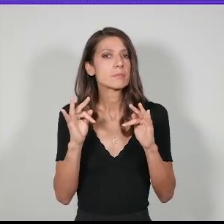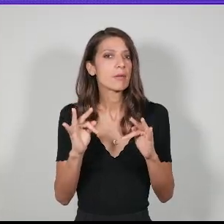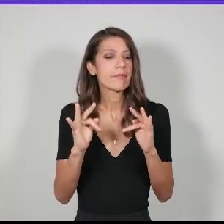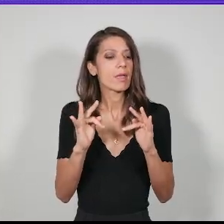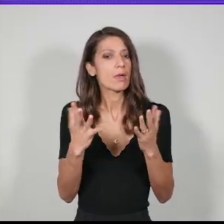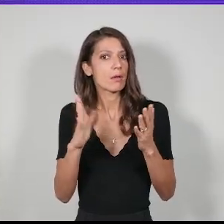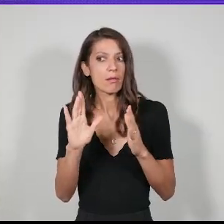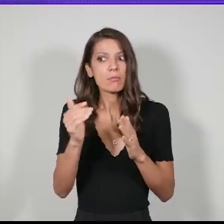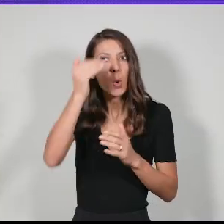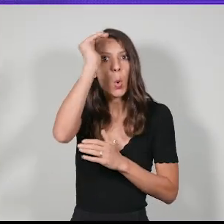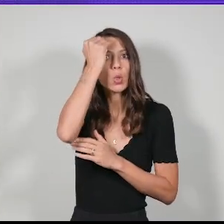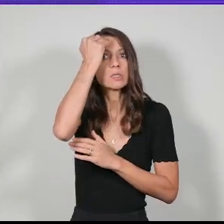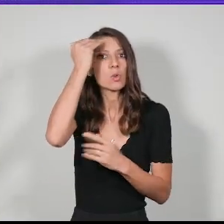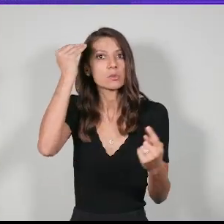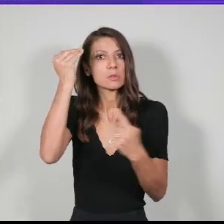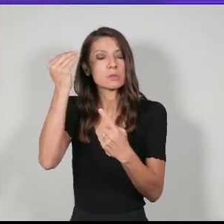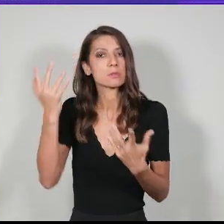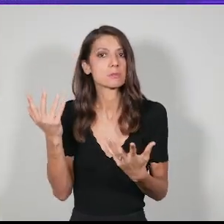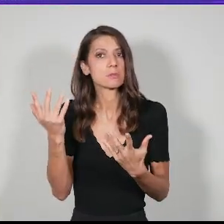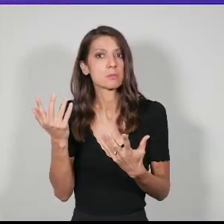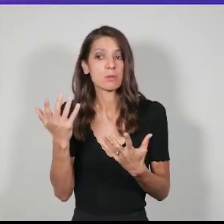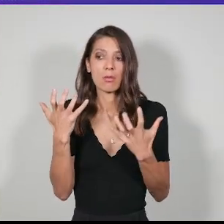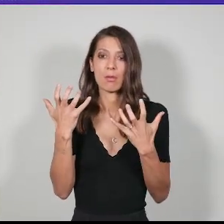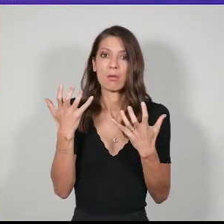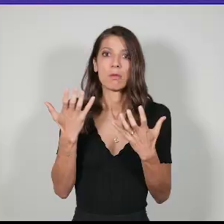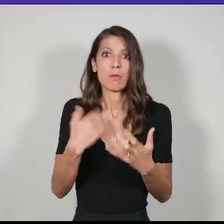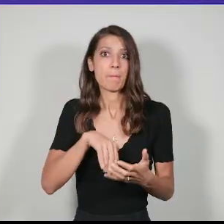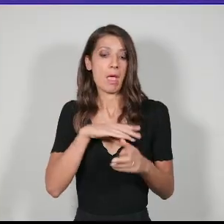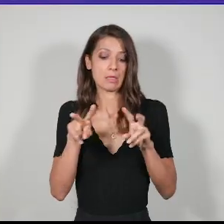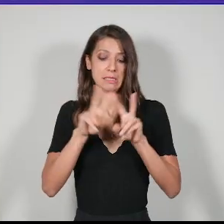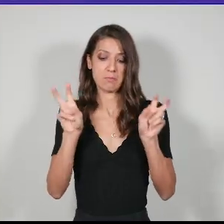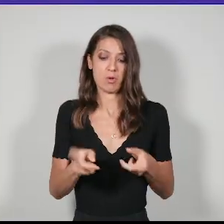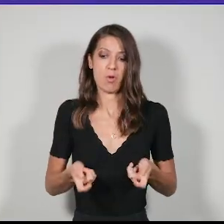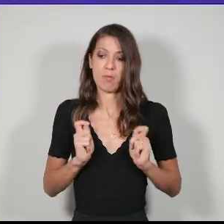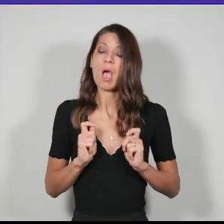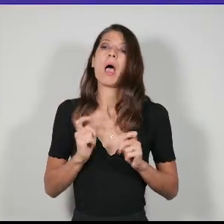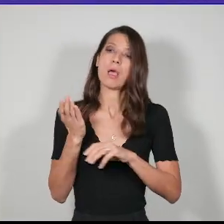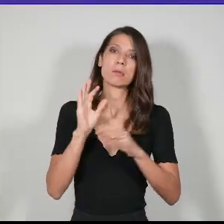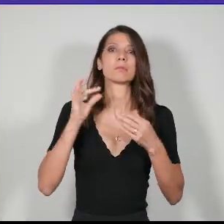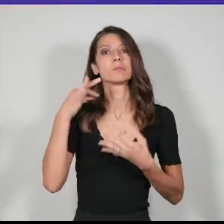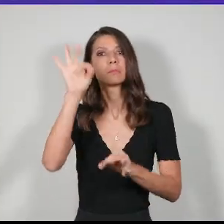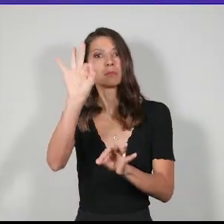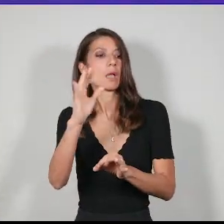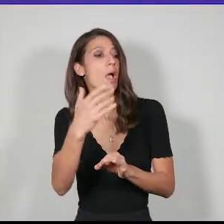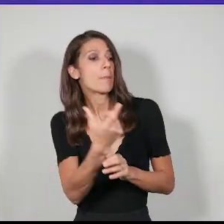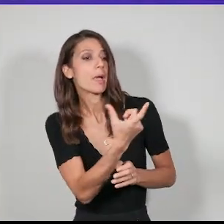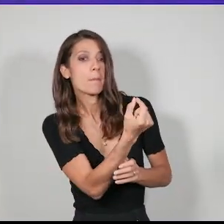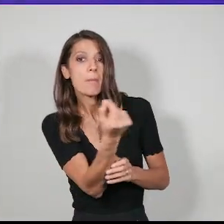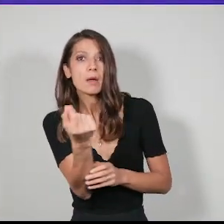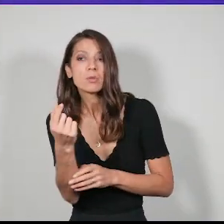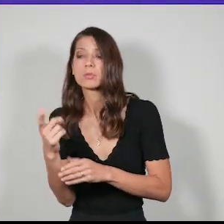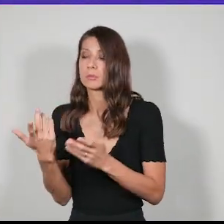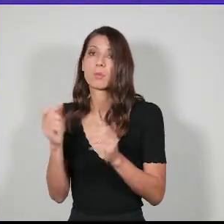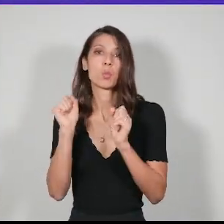viennent chercher une reconnaissance, une légitimité par le diplôme pour être reconnus par leurs pairs et par les partenaires sur